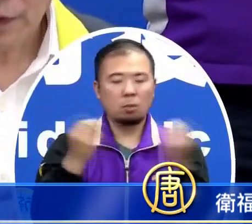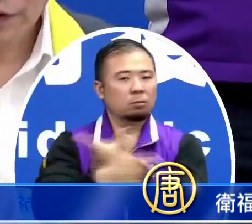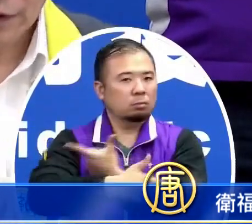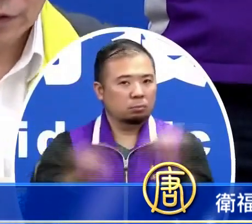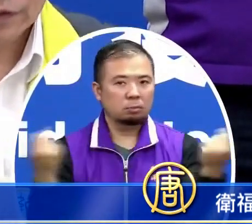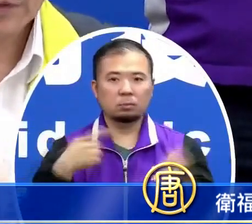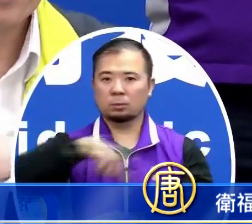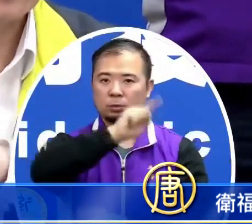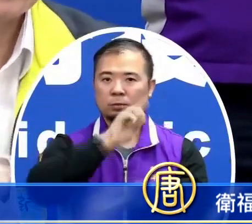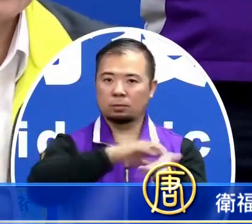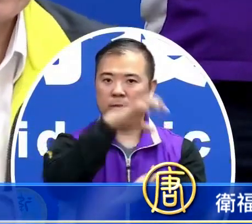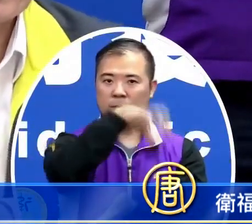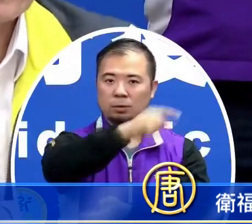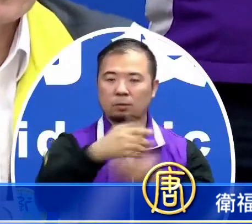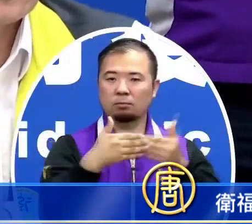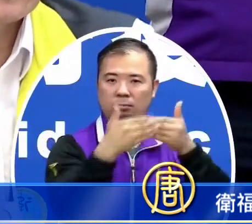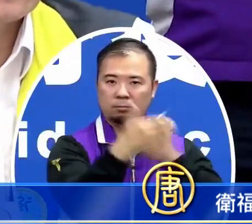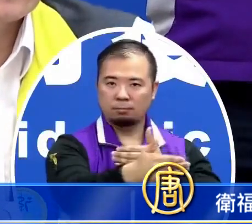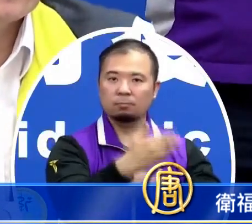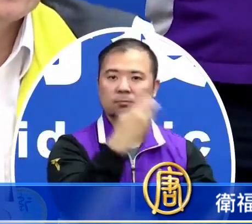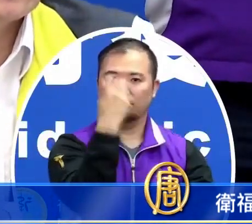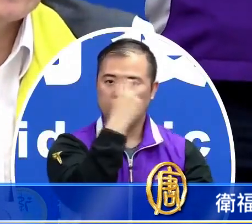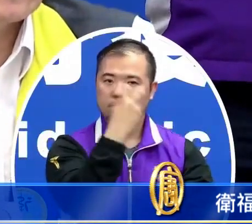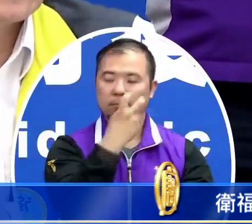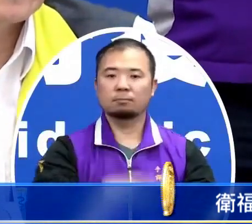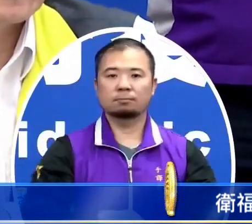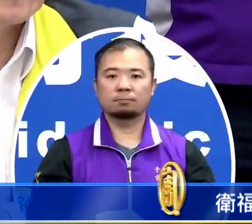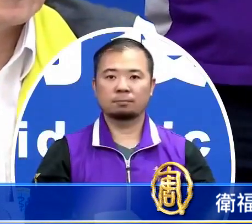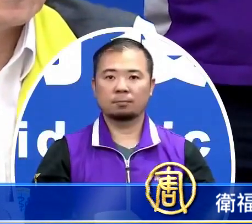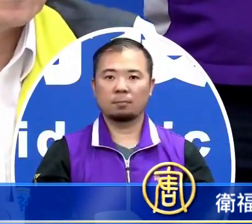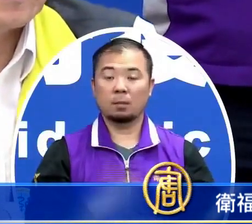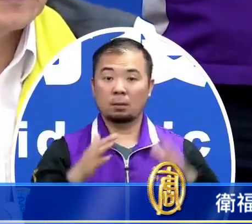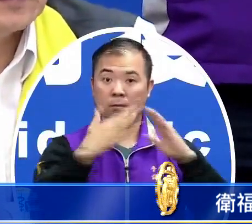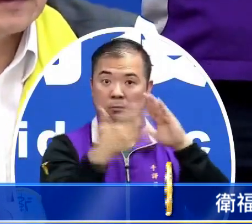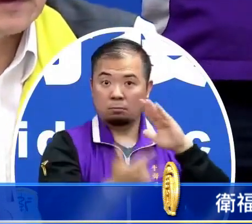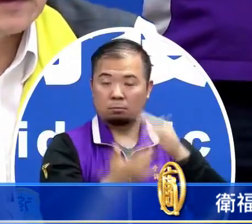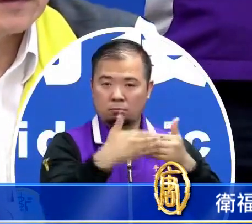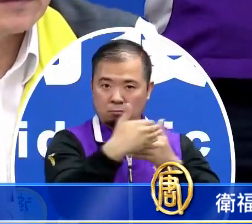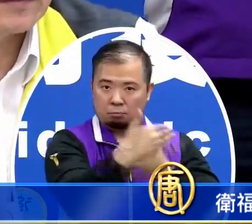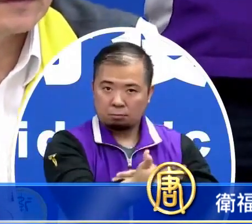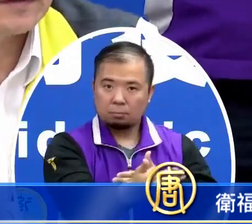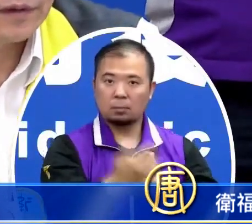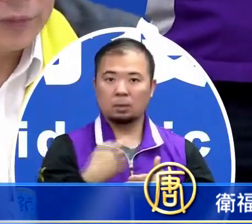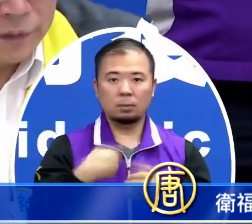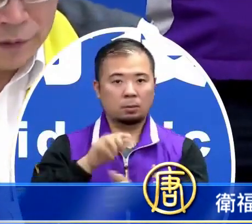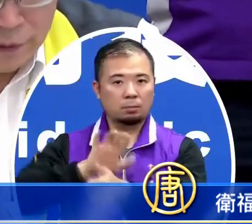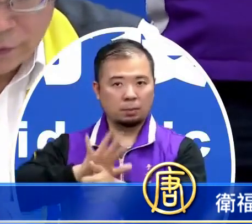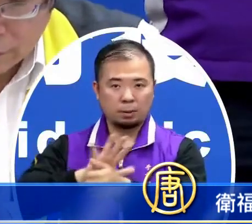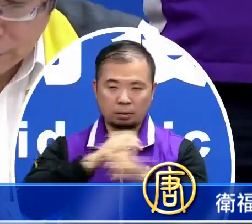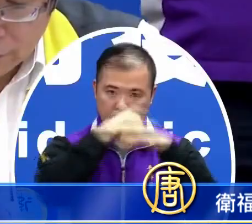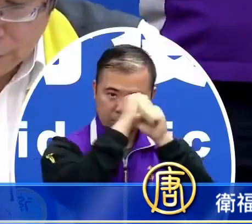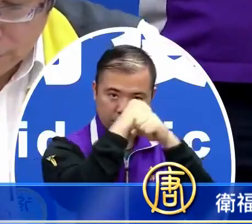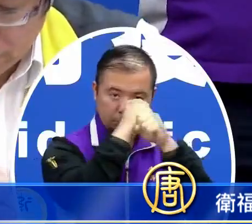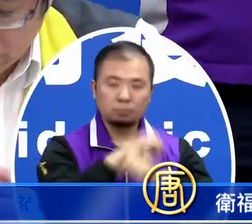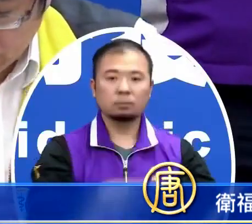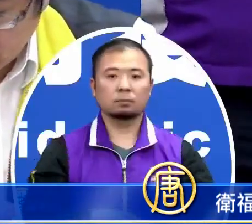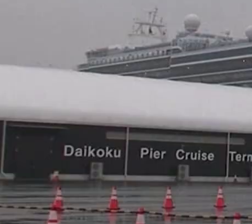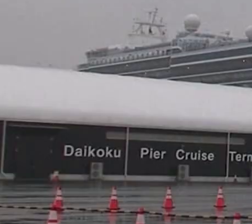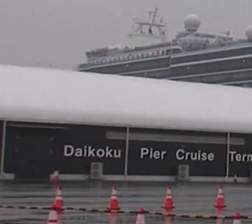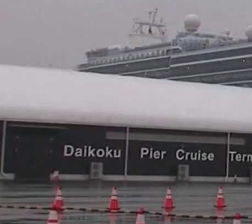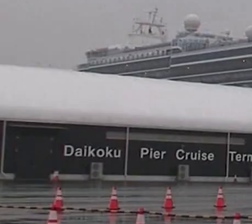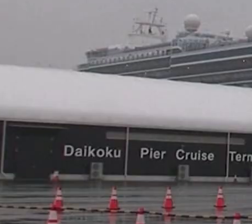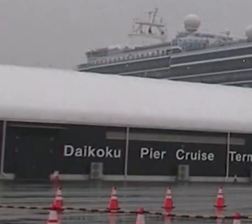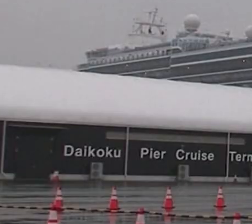医院做隔离检疫。那经过我们隔离检疫我们的采检之后，那有一例是阳